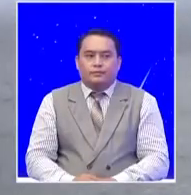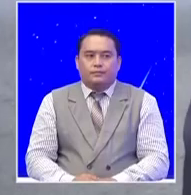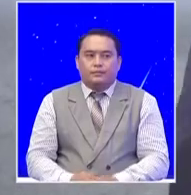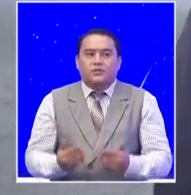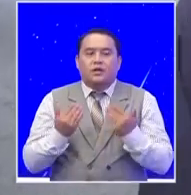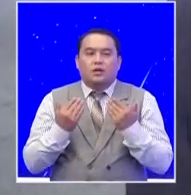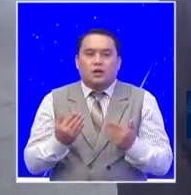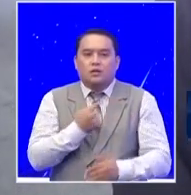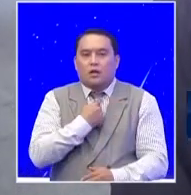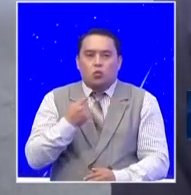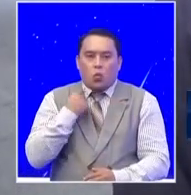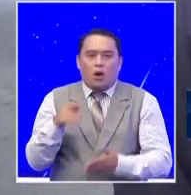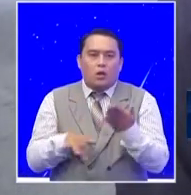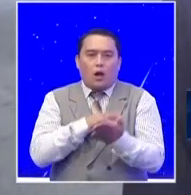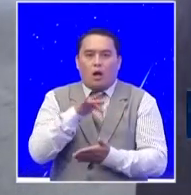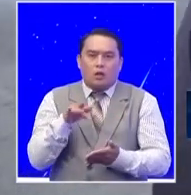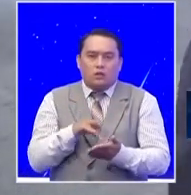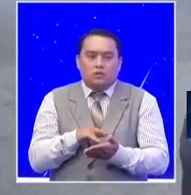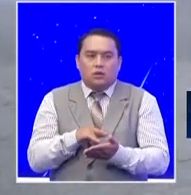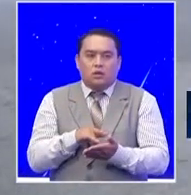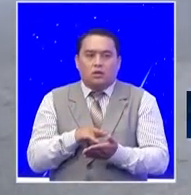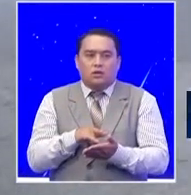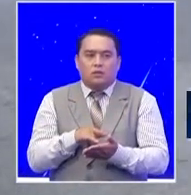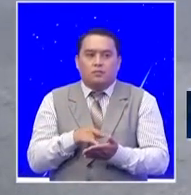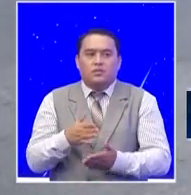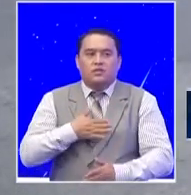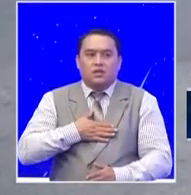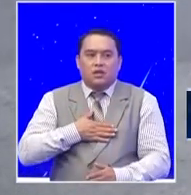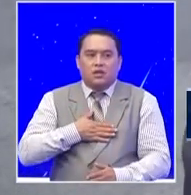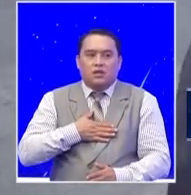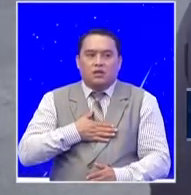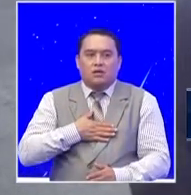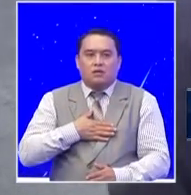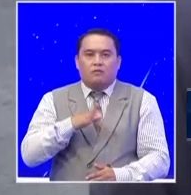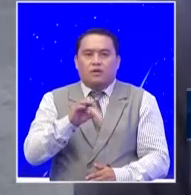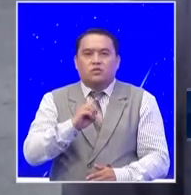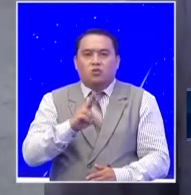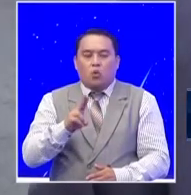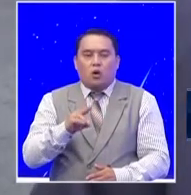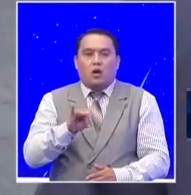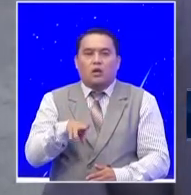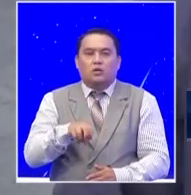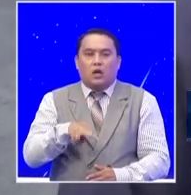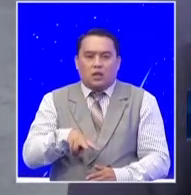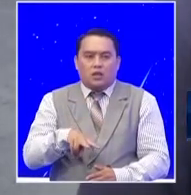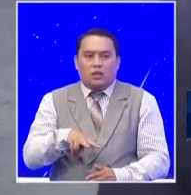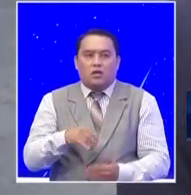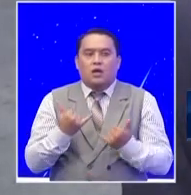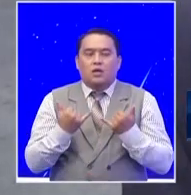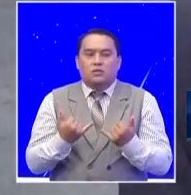Қазіргі таңда Талдықорған қаласы бойынша бізде Восточный микрорайон, Қаратал, шағын аудандары.